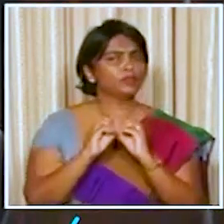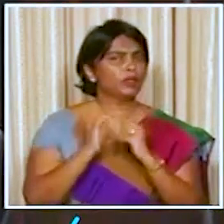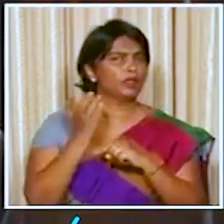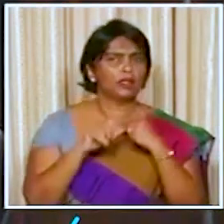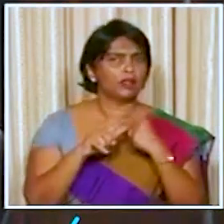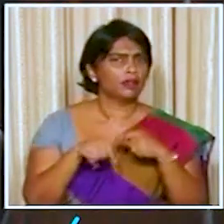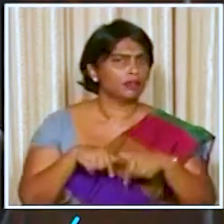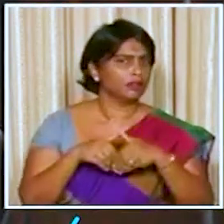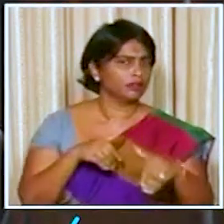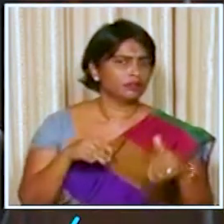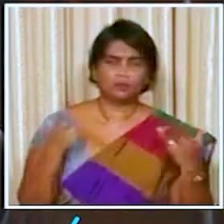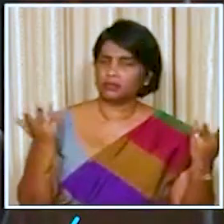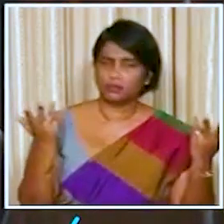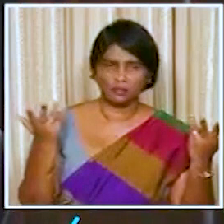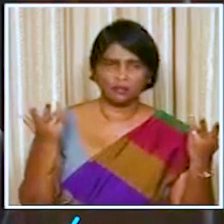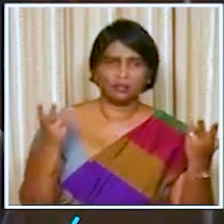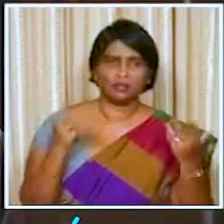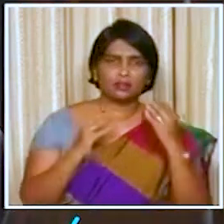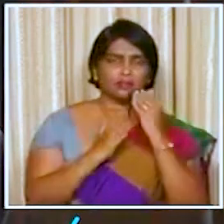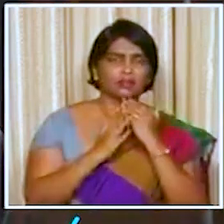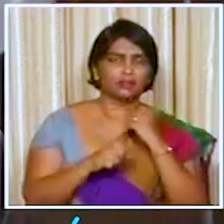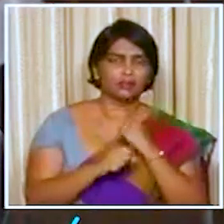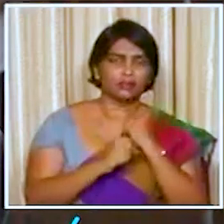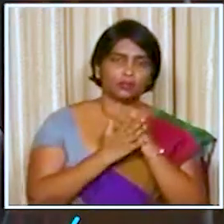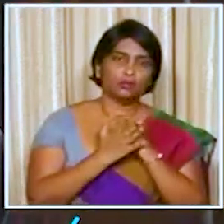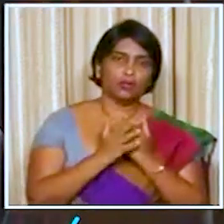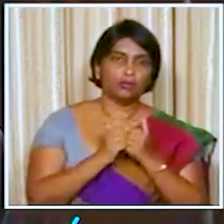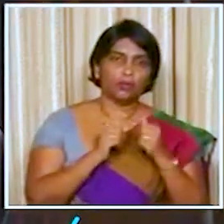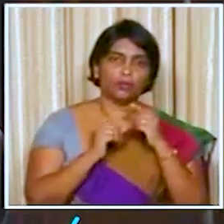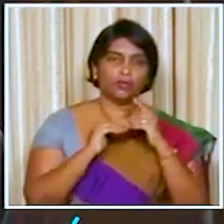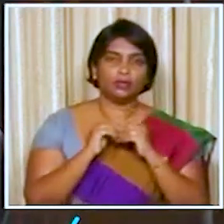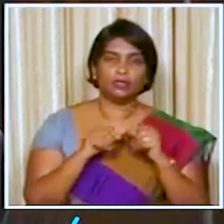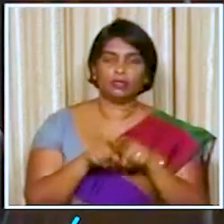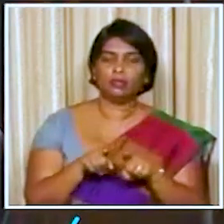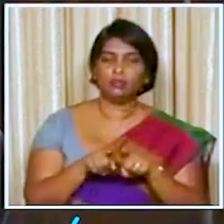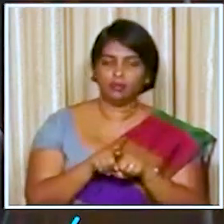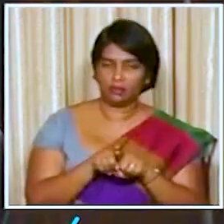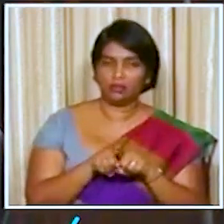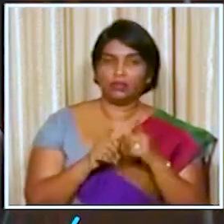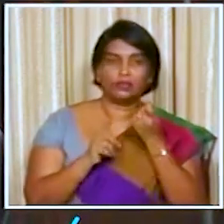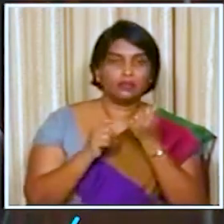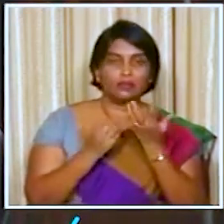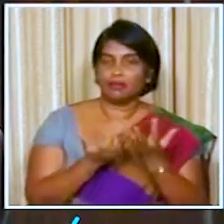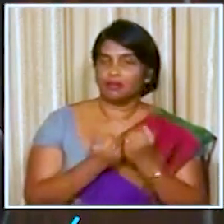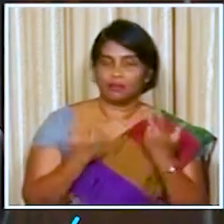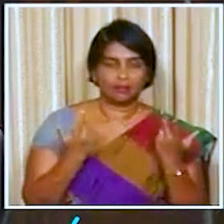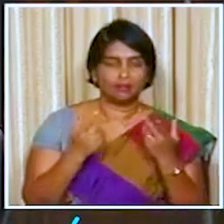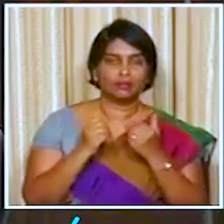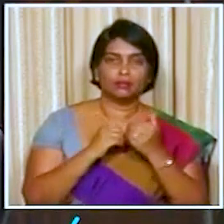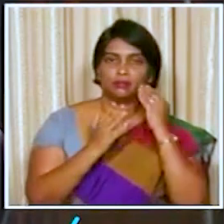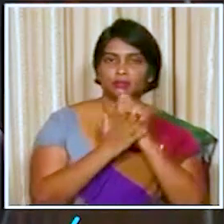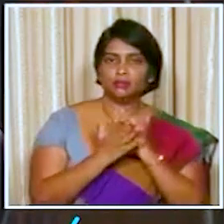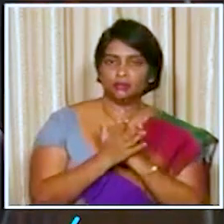කරන්නේ නැහැ අද වෙනකම්. මේ ආණ්ඩු යටතේ කලින් ආණ්ඩු යටතේ මේ සියල්ලට සතයක්වත් අය කරුන්නේ නැහැ වැඩබදුව